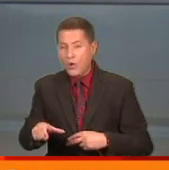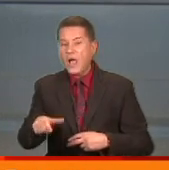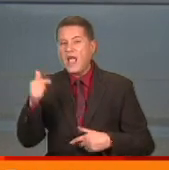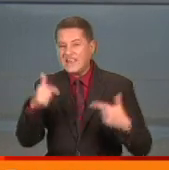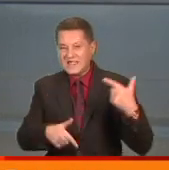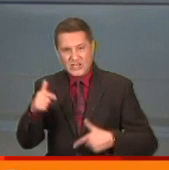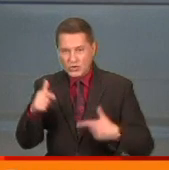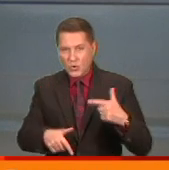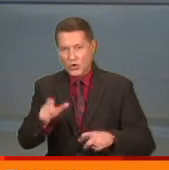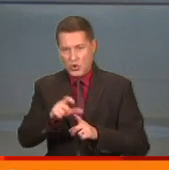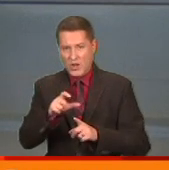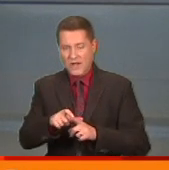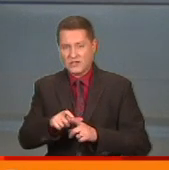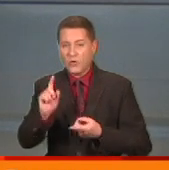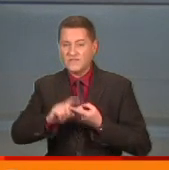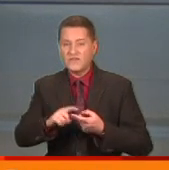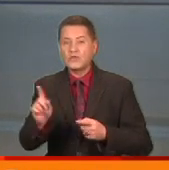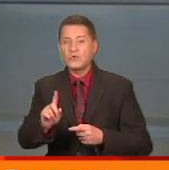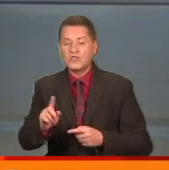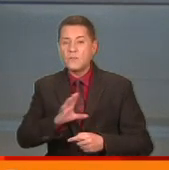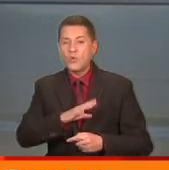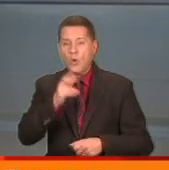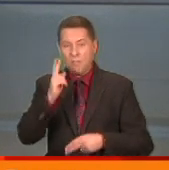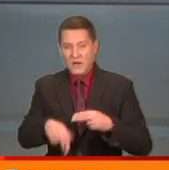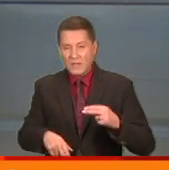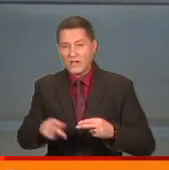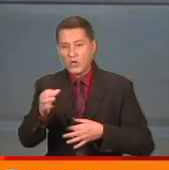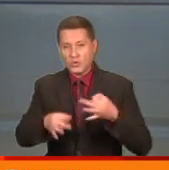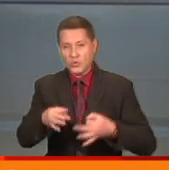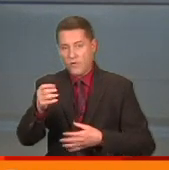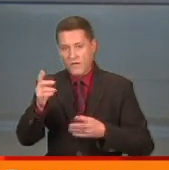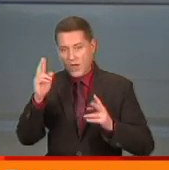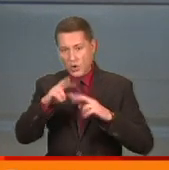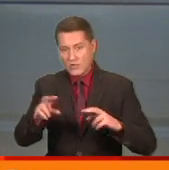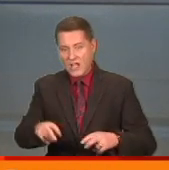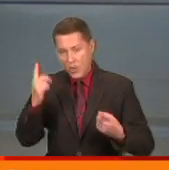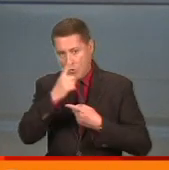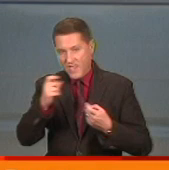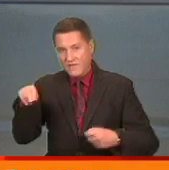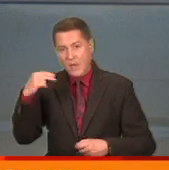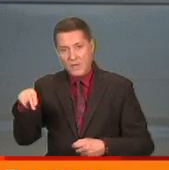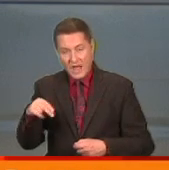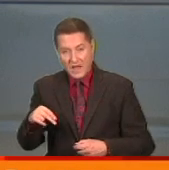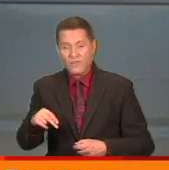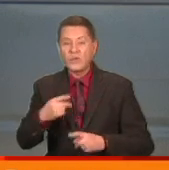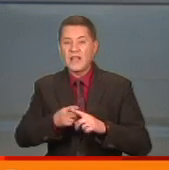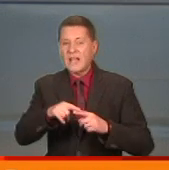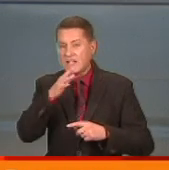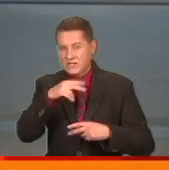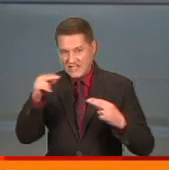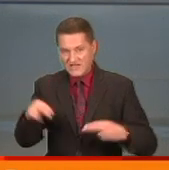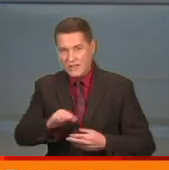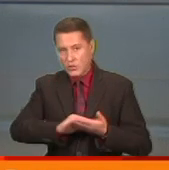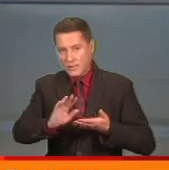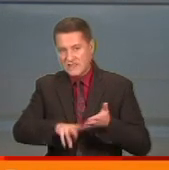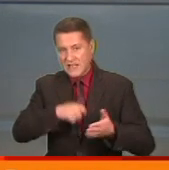нецензурною лексикою. У зв'язку з чим було припинено судовий розгляд і об'явлено перерву. На даний час свідок написав